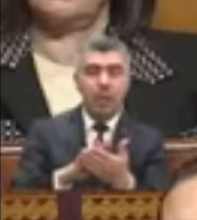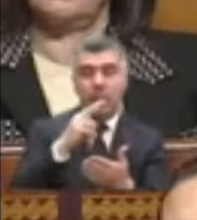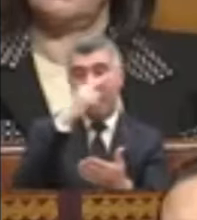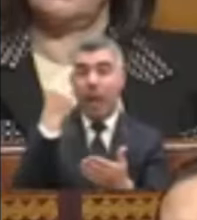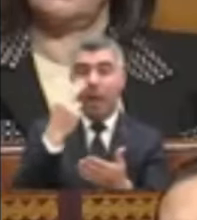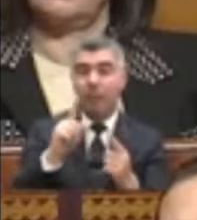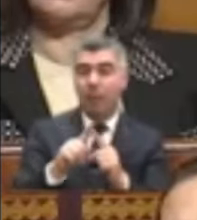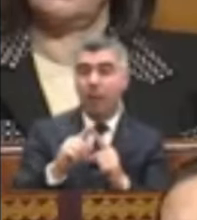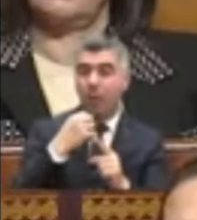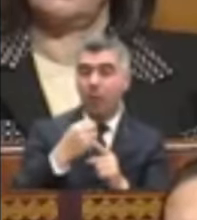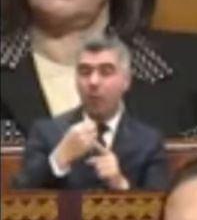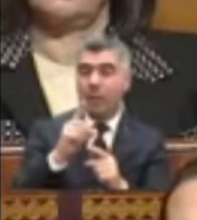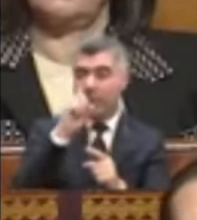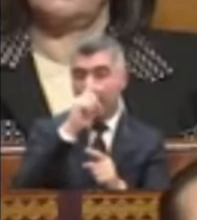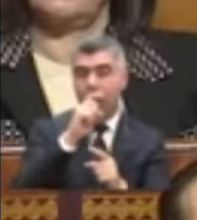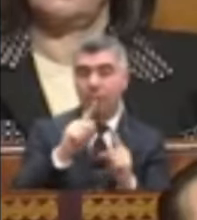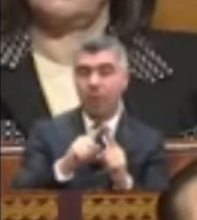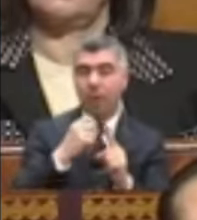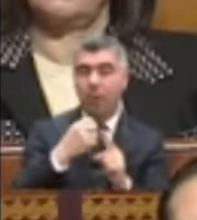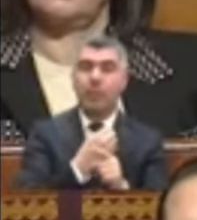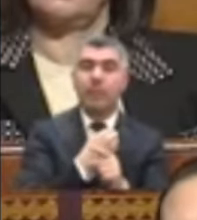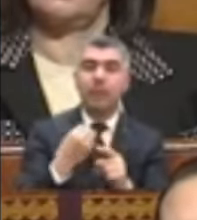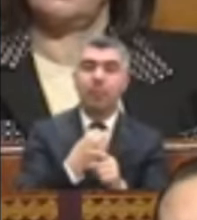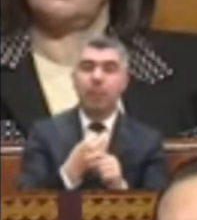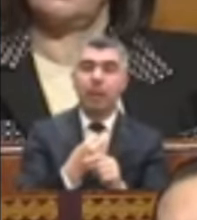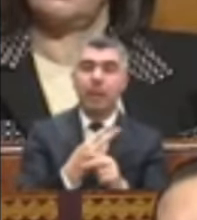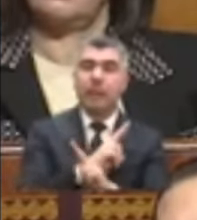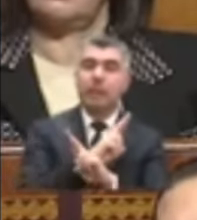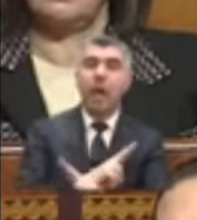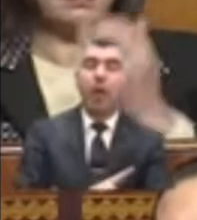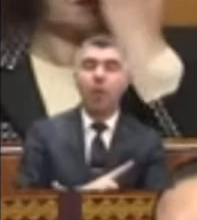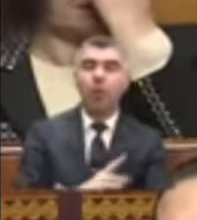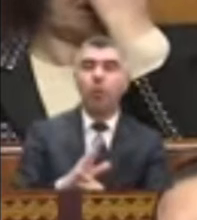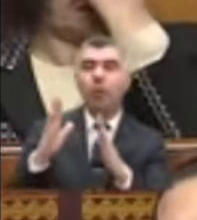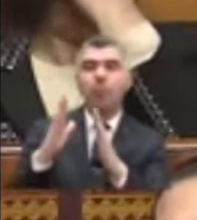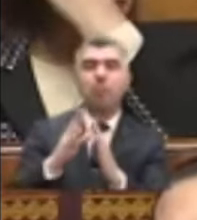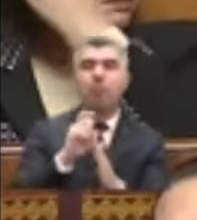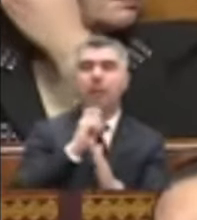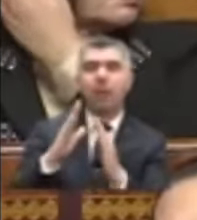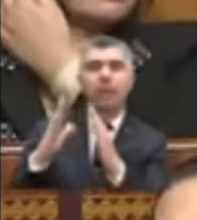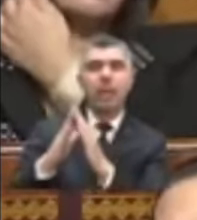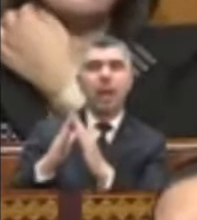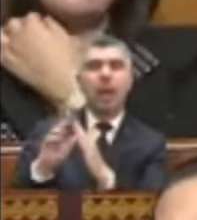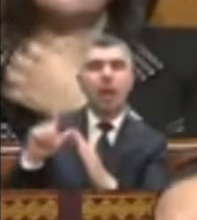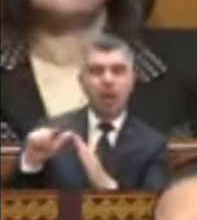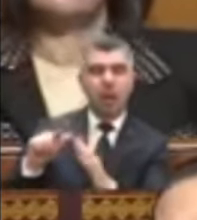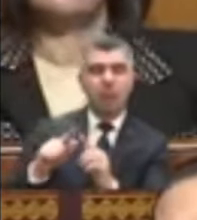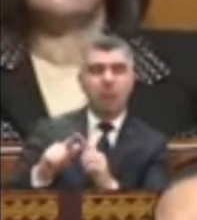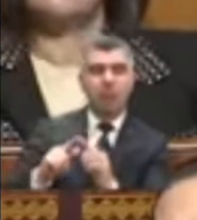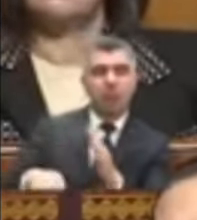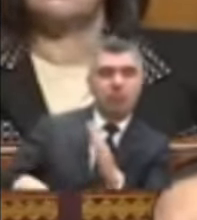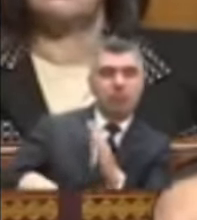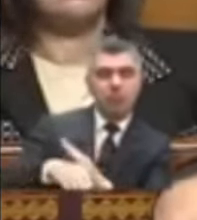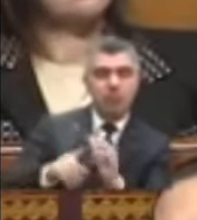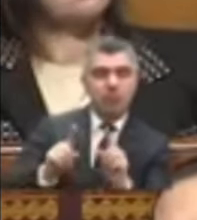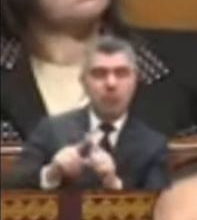الصحة. تنشوفوا أطباء تقاعدوا مازال شادين السكن الوظيفي، تنشوفوا أطباء اللي قدموا استقالتهم في